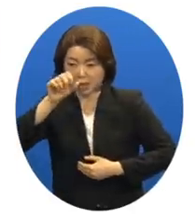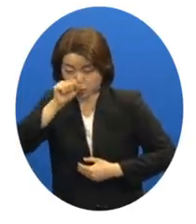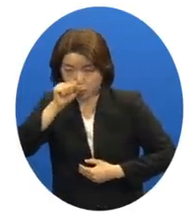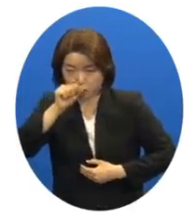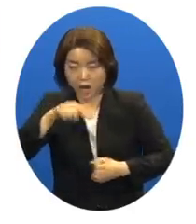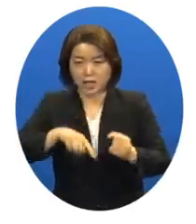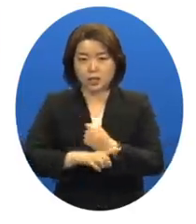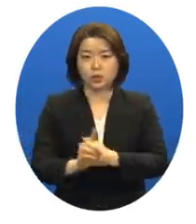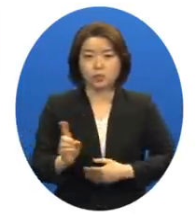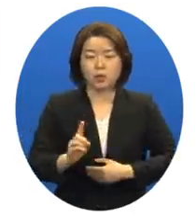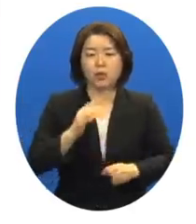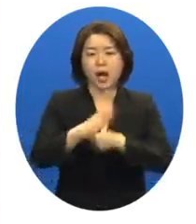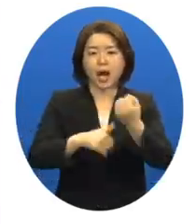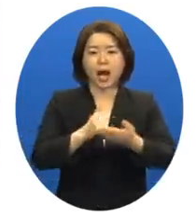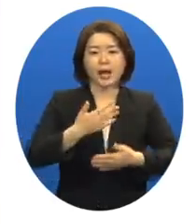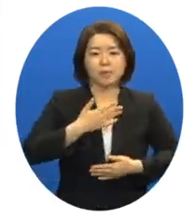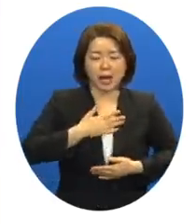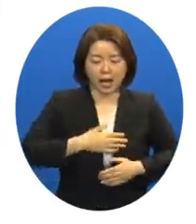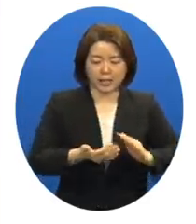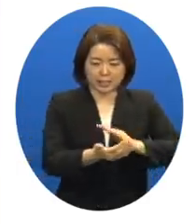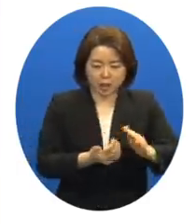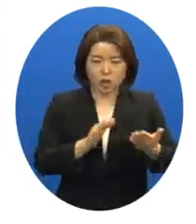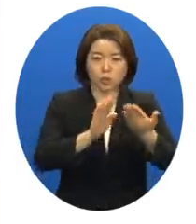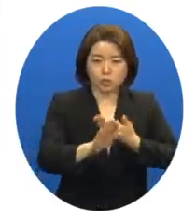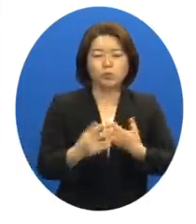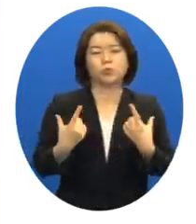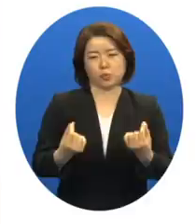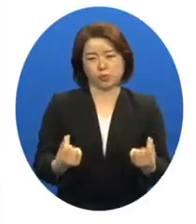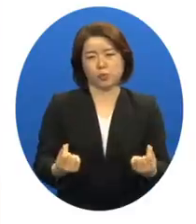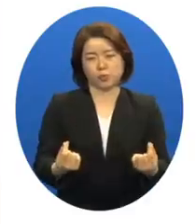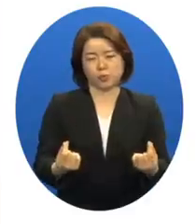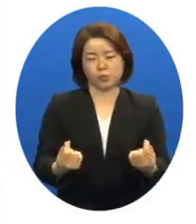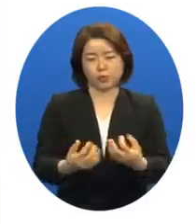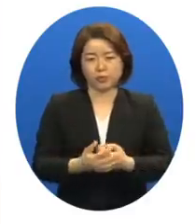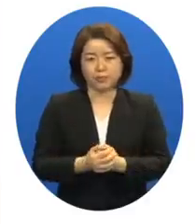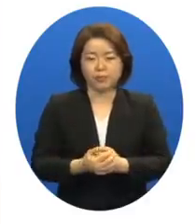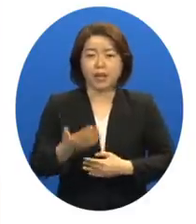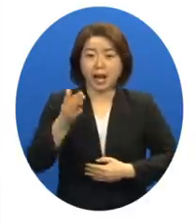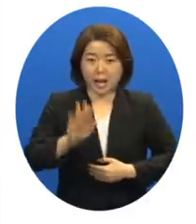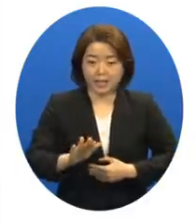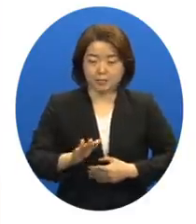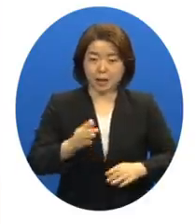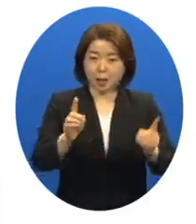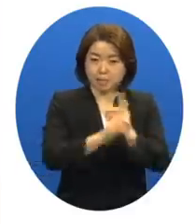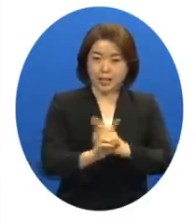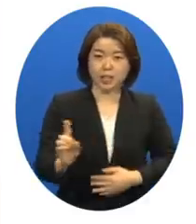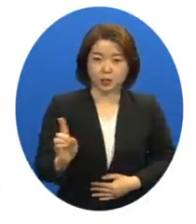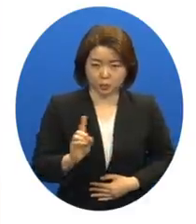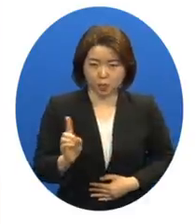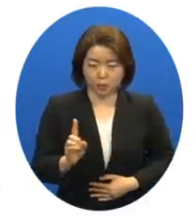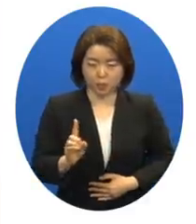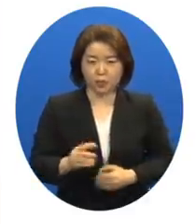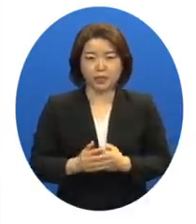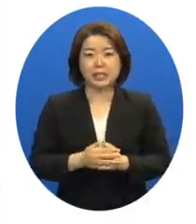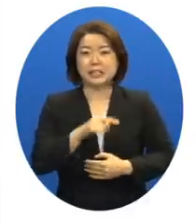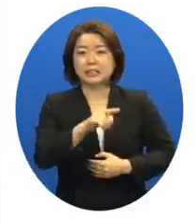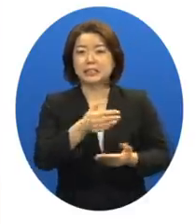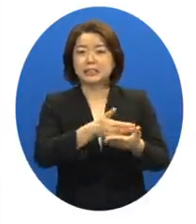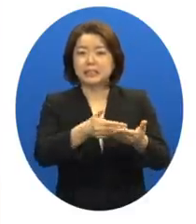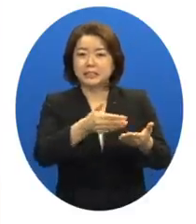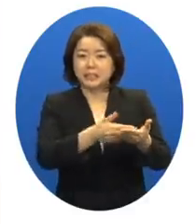것은 하나님을 알기 전이나 후나 마찬가지입니다. 하지만 달라진 것이 하나 있다면 그